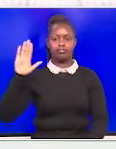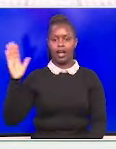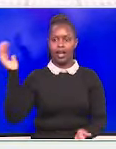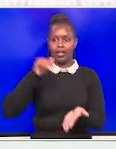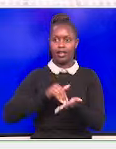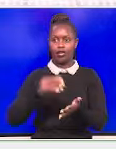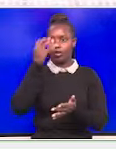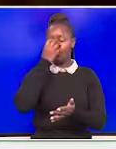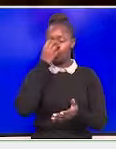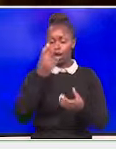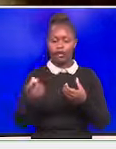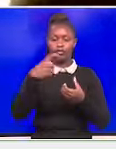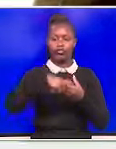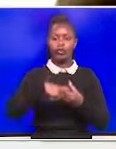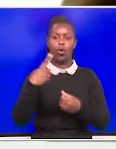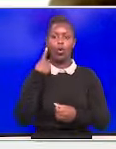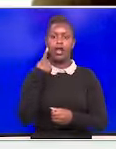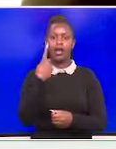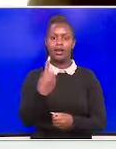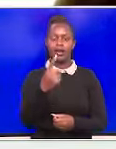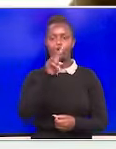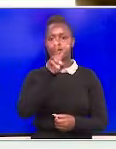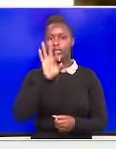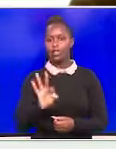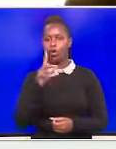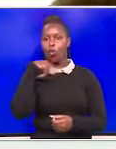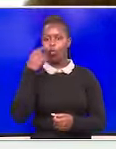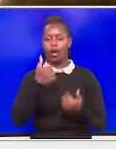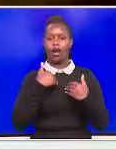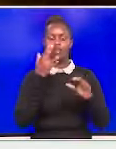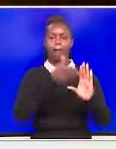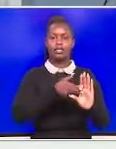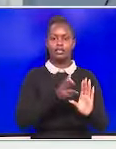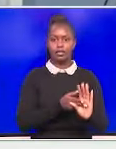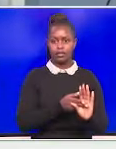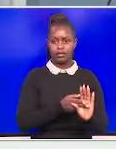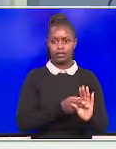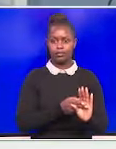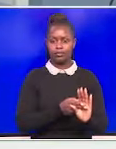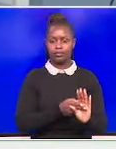marais wengine takriban 23 ambao wamehudhuria hafla hiyo.